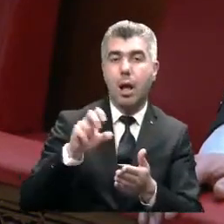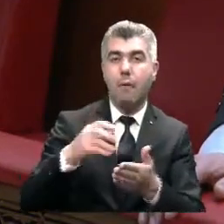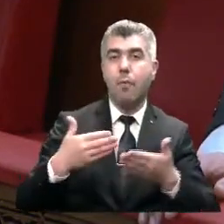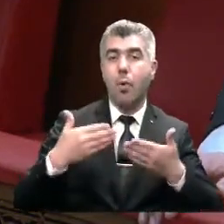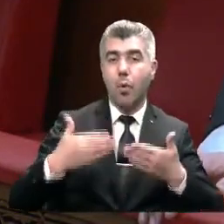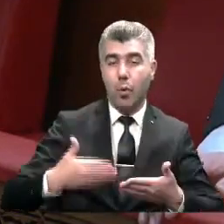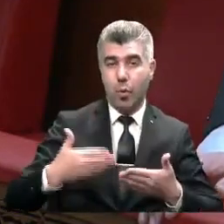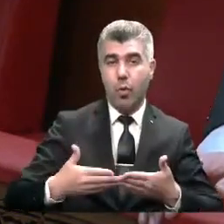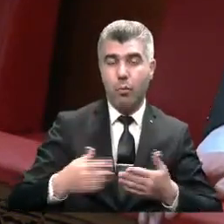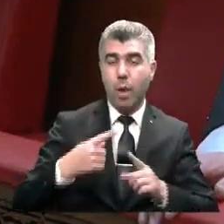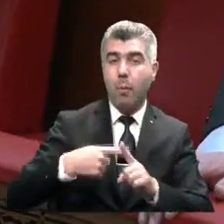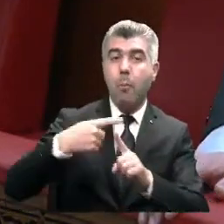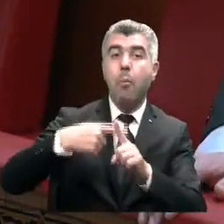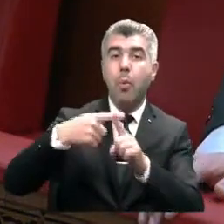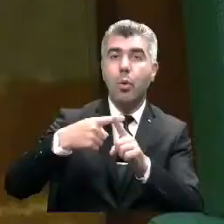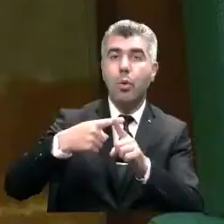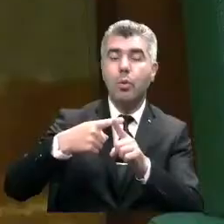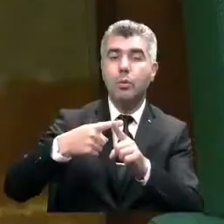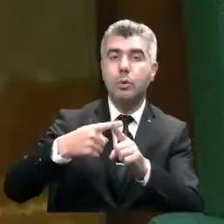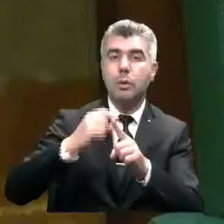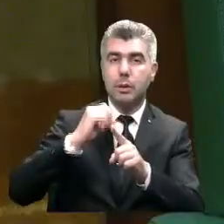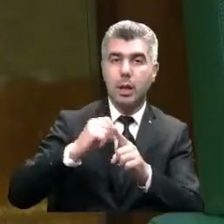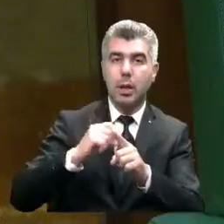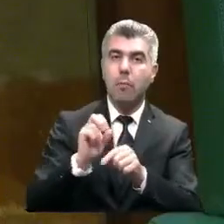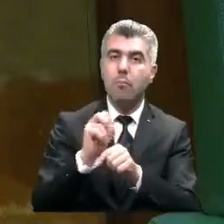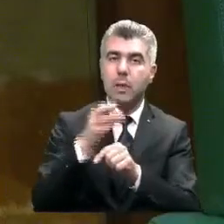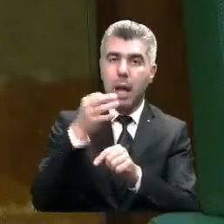واحد الارتفاع قوي في الرواج لها وشكرا